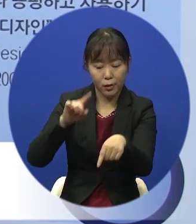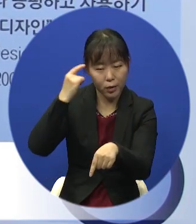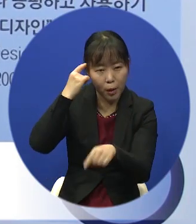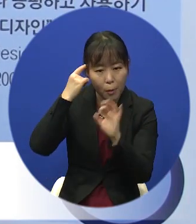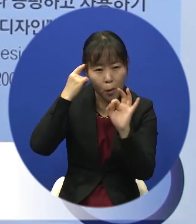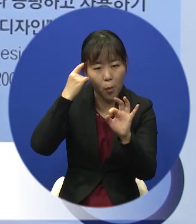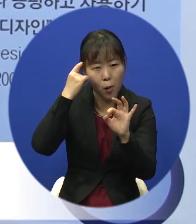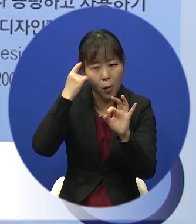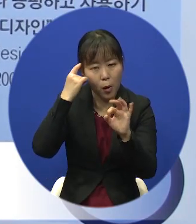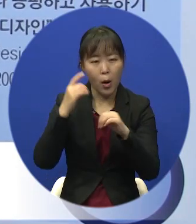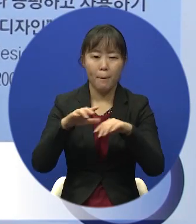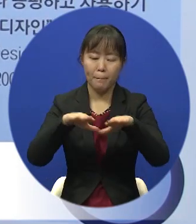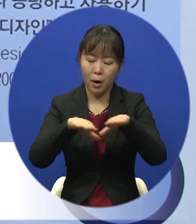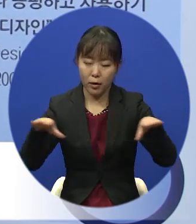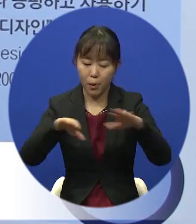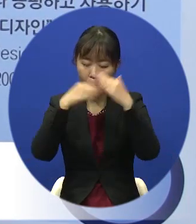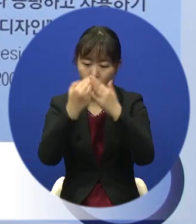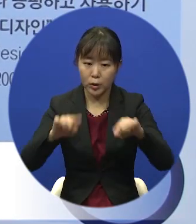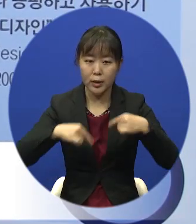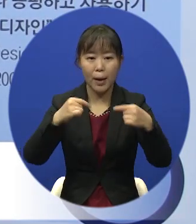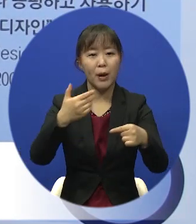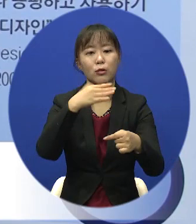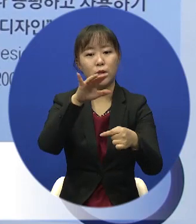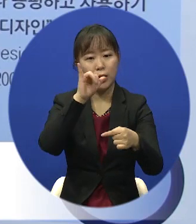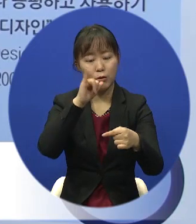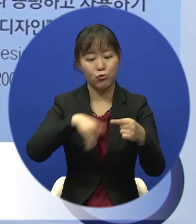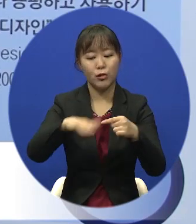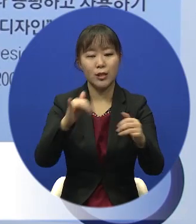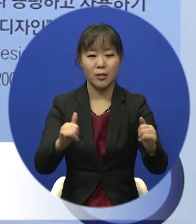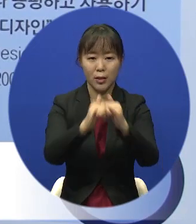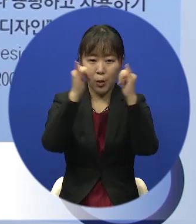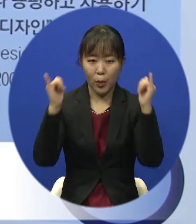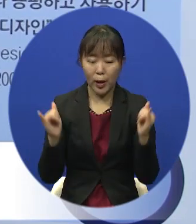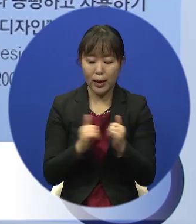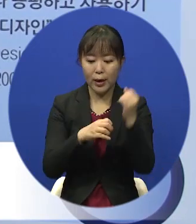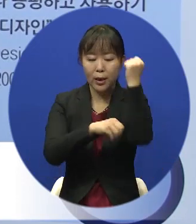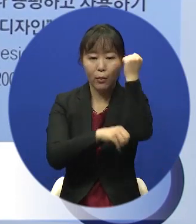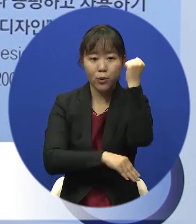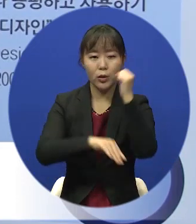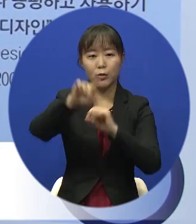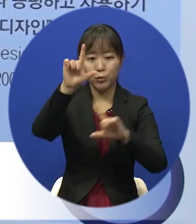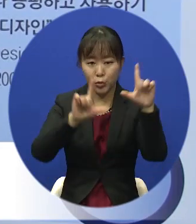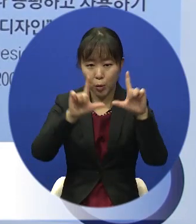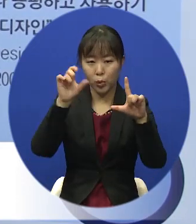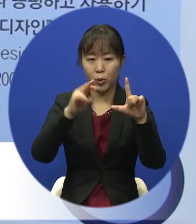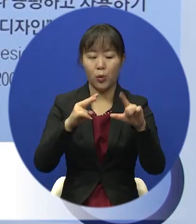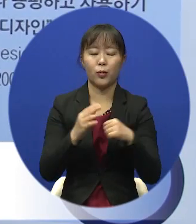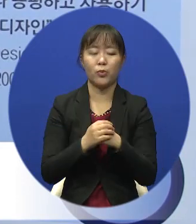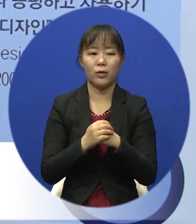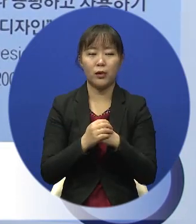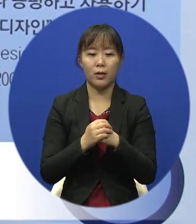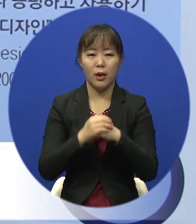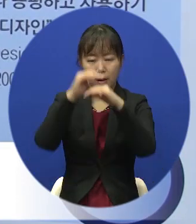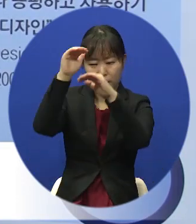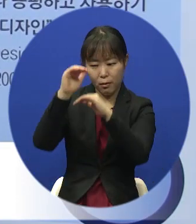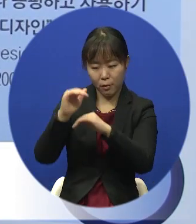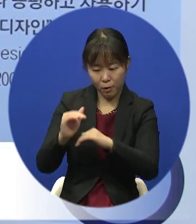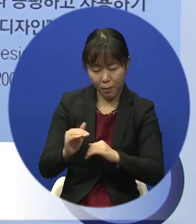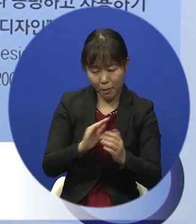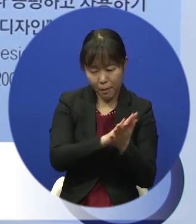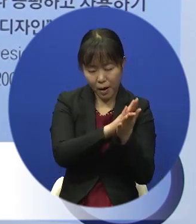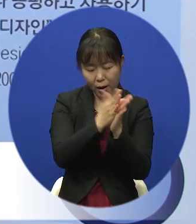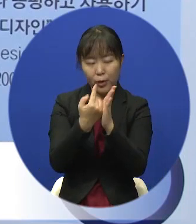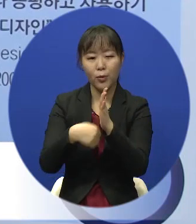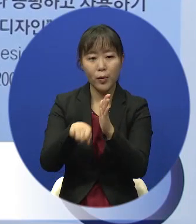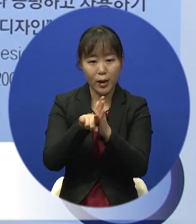장애인이 평등하게 참여할 수 있도록 우리 사회의 기본적인 구조와 내용들을 변화시키기